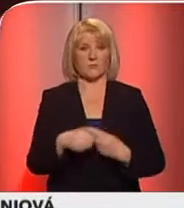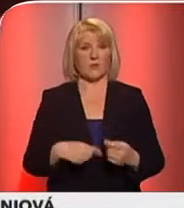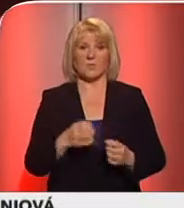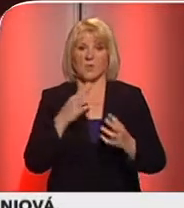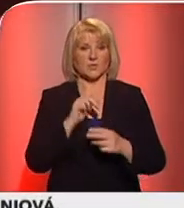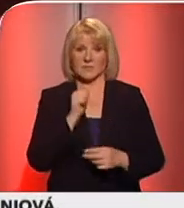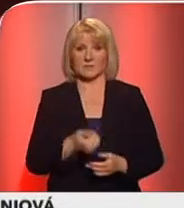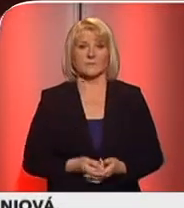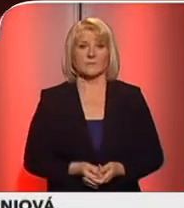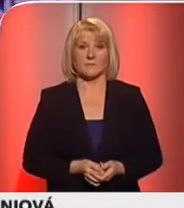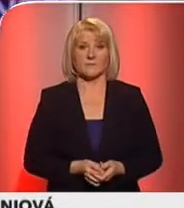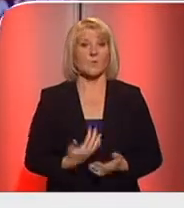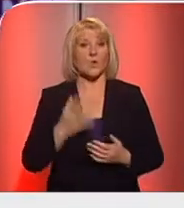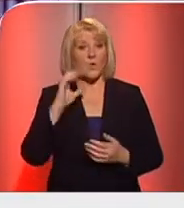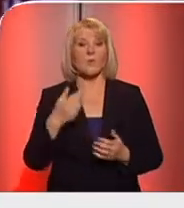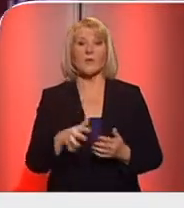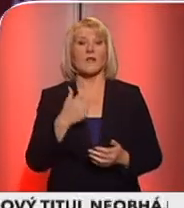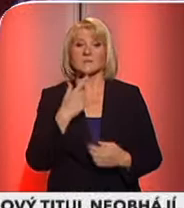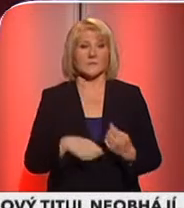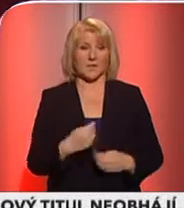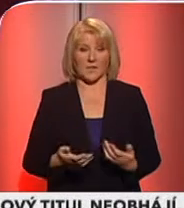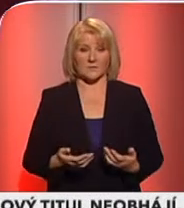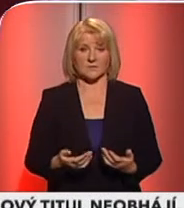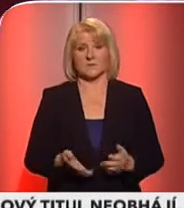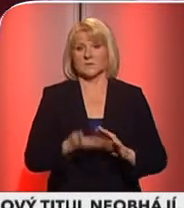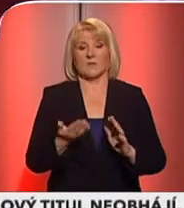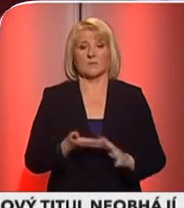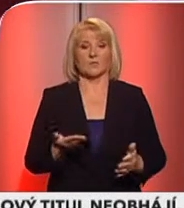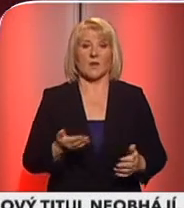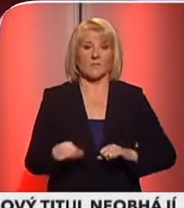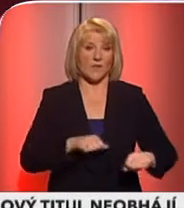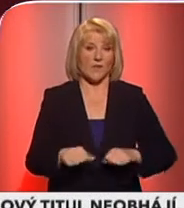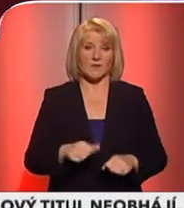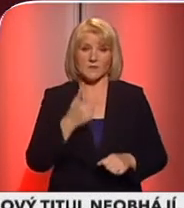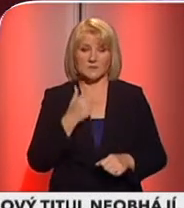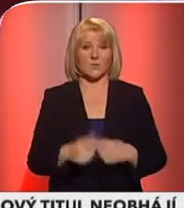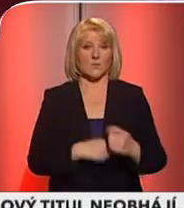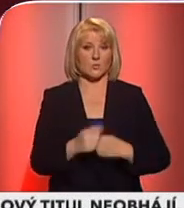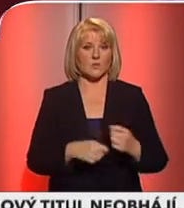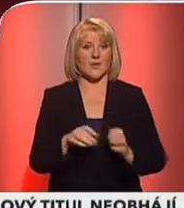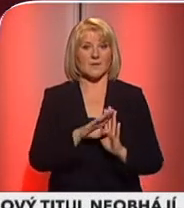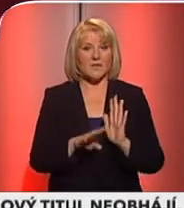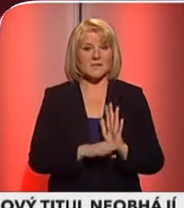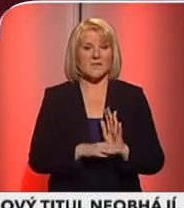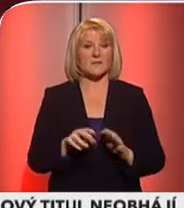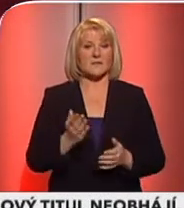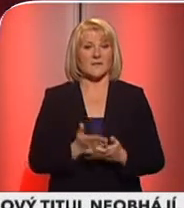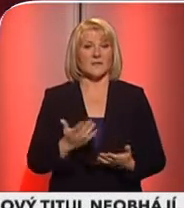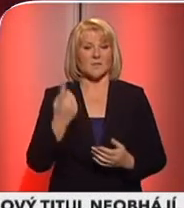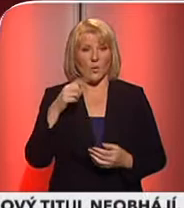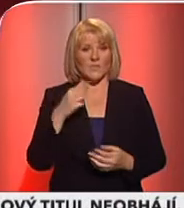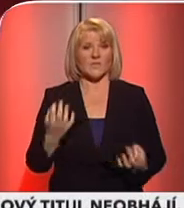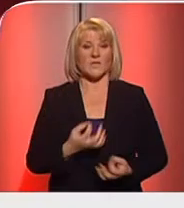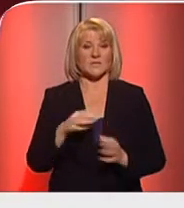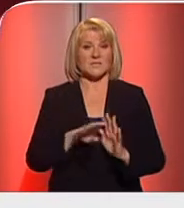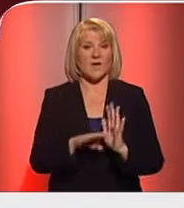východisko. Co dál tedy chtějí odbory dělat? Zvlášť, když se teď zaměřím třeba na to, že vláda se snaží zaplnit legislativní díru, mluvím o zákonu o